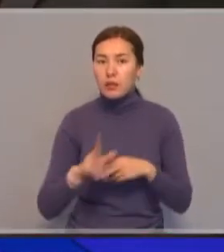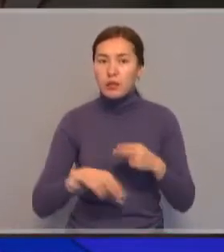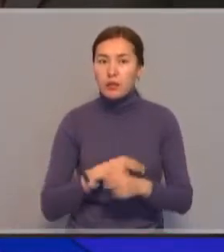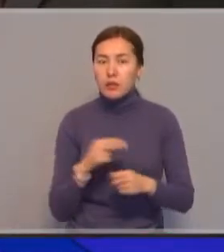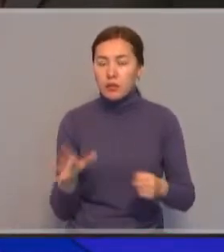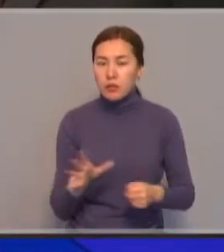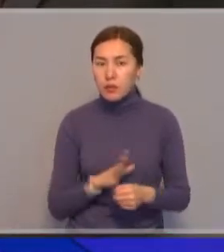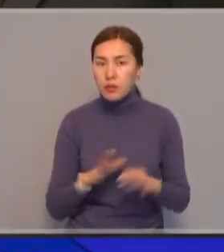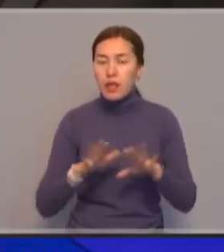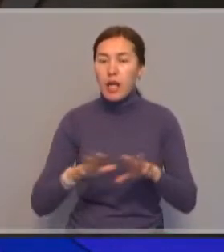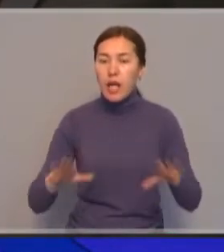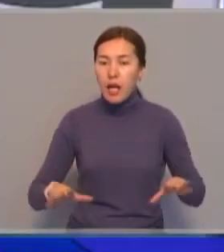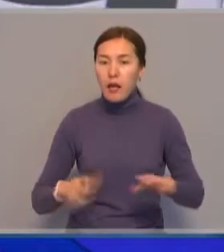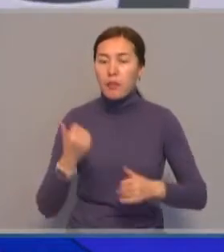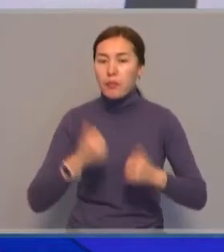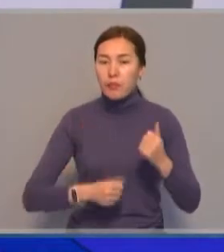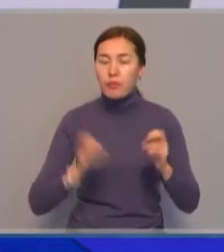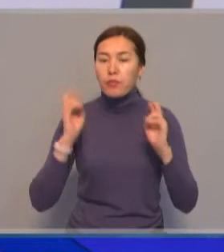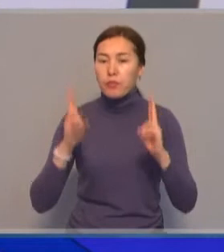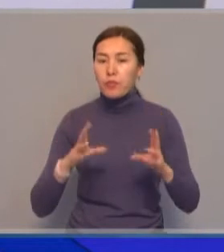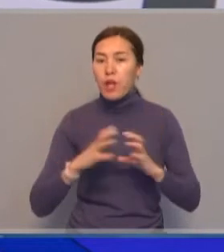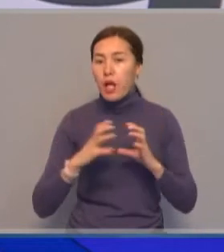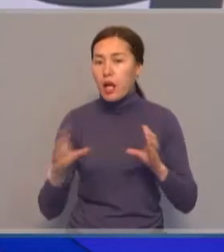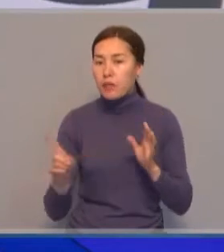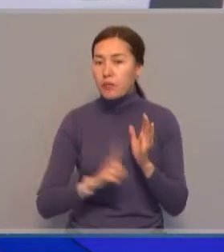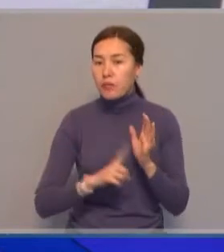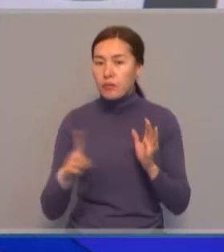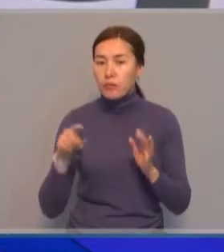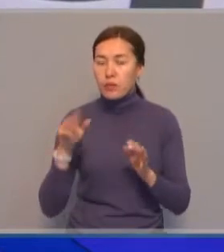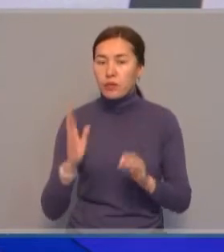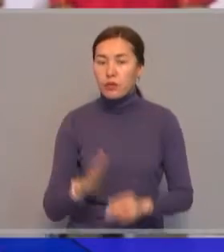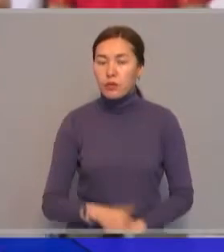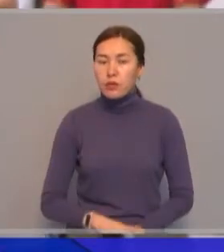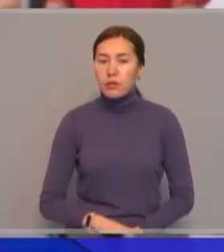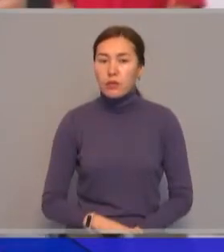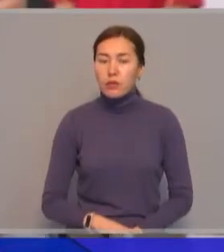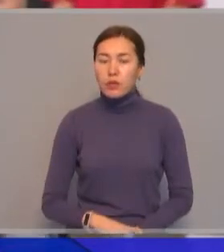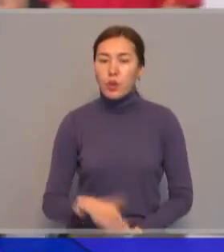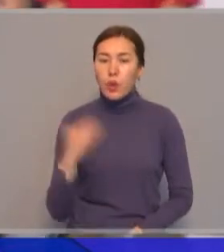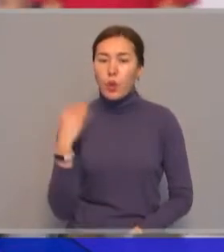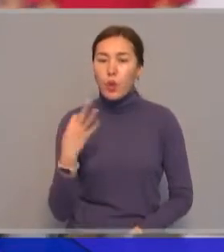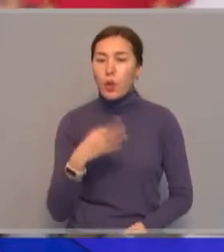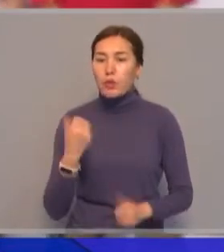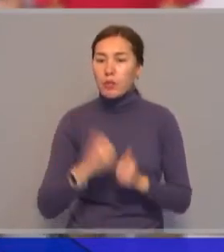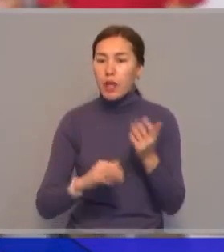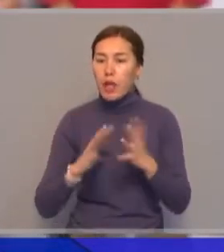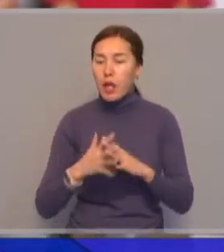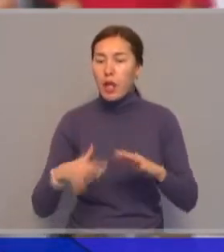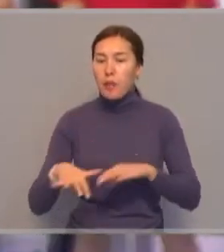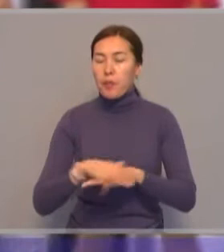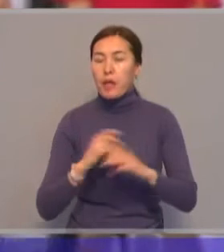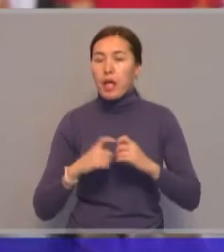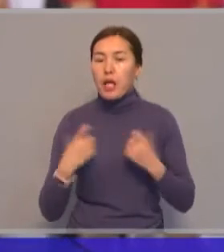етілген. Мектеп оқушыларын жарысқа арнайы автобустар тасымалдайды. Түркістан облысының әр жерінен осындай спорттық